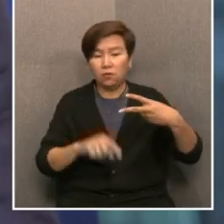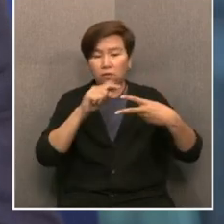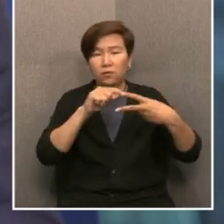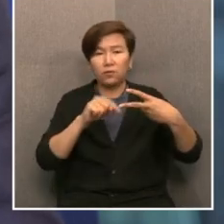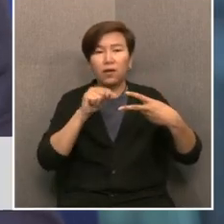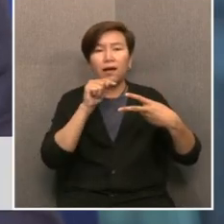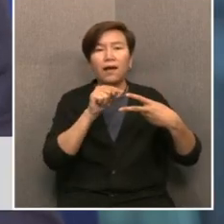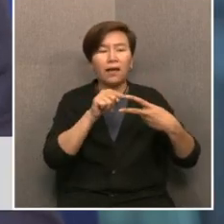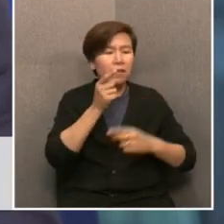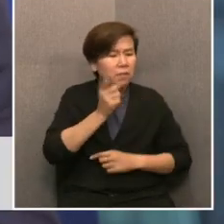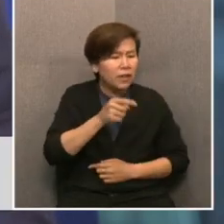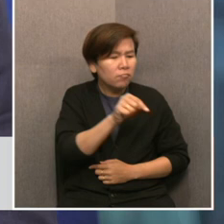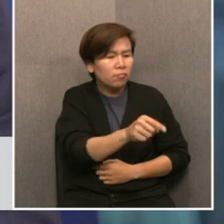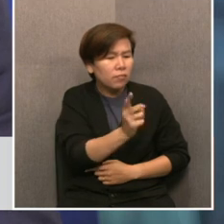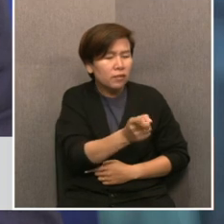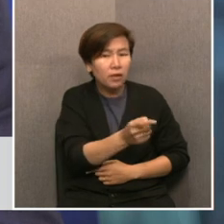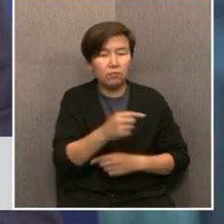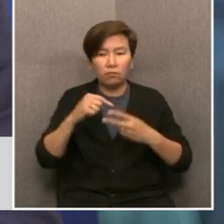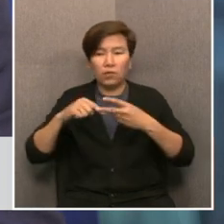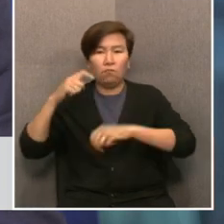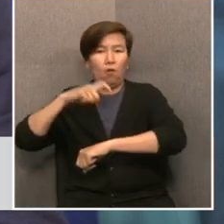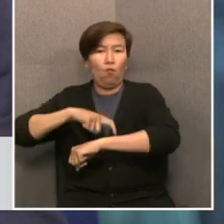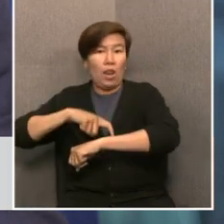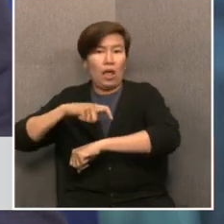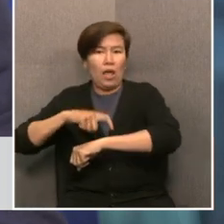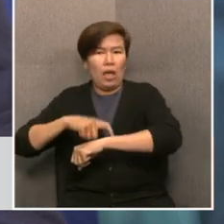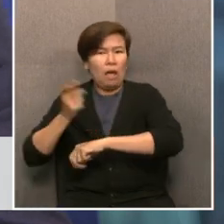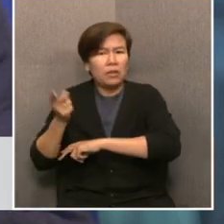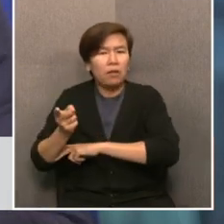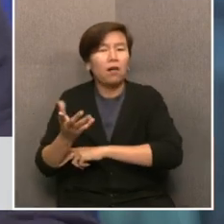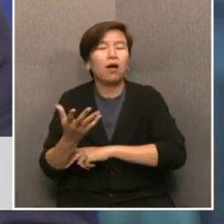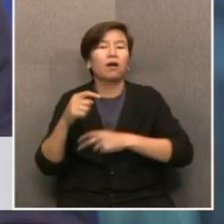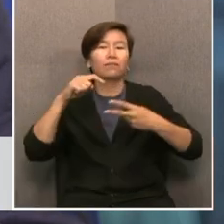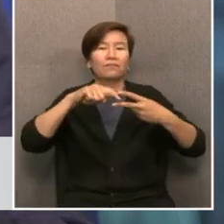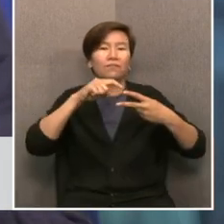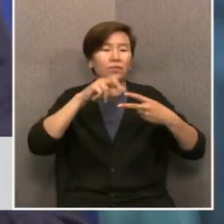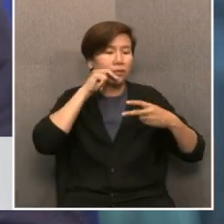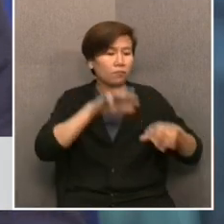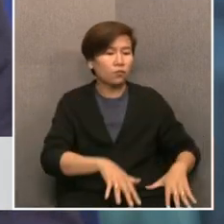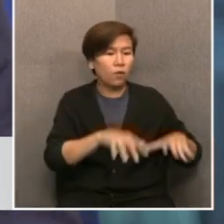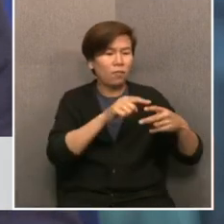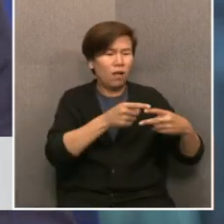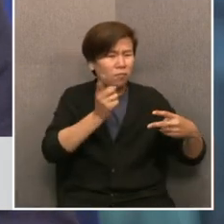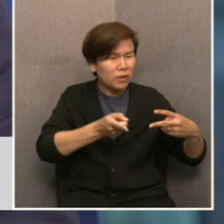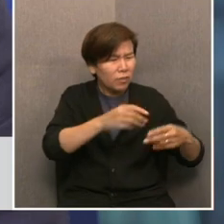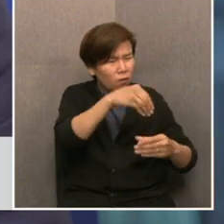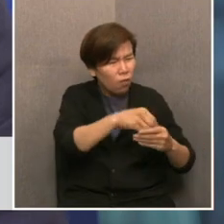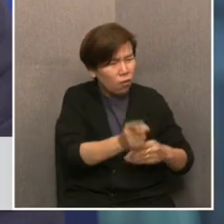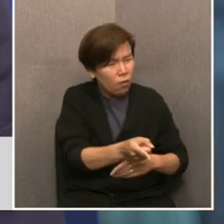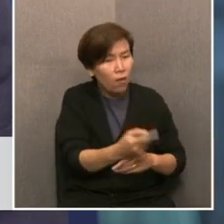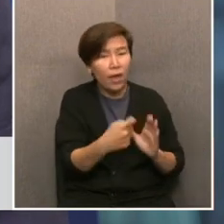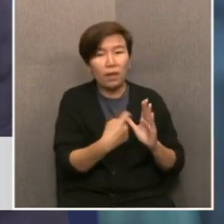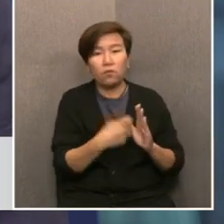พื้นที่กับส่วนที่2เกิดในตามช่วงเวลาครับเชิงพื้นที่คืออะไรก็คือจริงๆปัญหาน้ำท่วมเนี่ยในพื้นที่ใดพื้นที่หนึ่งเนี่ยเกิดจาก2สาเหตุแค่นั้